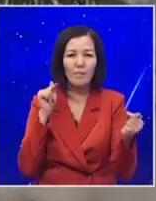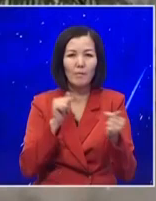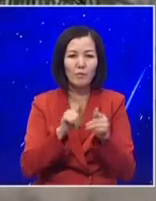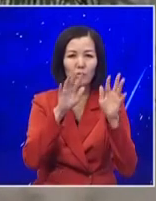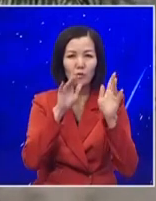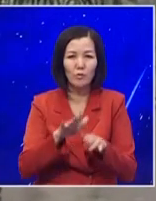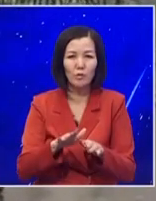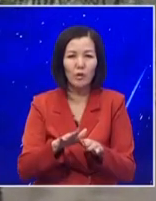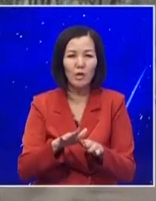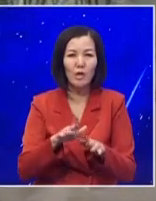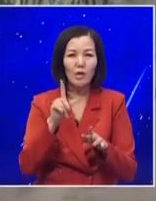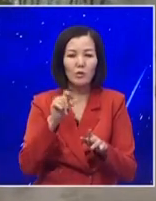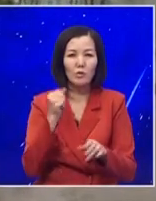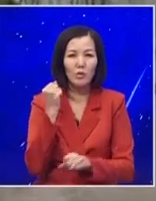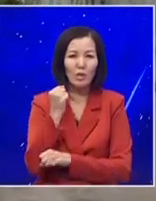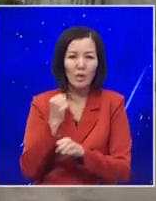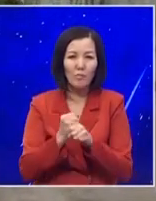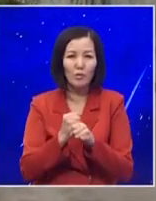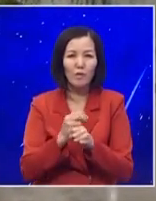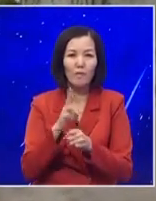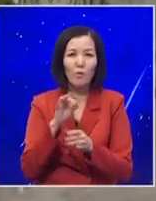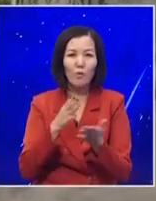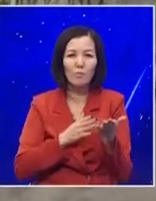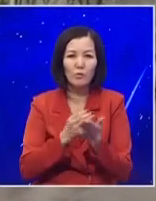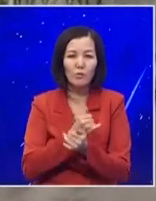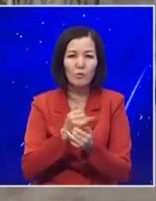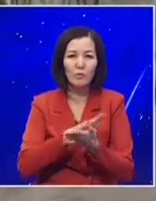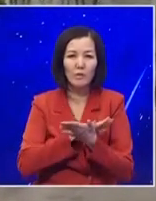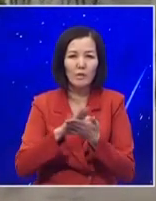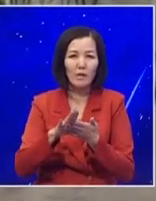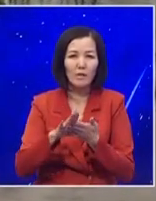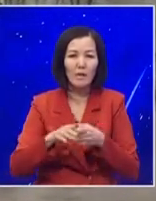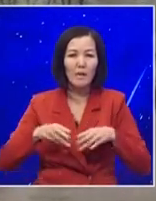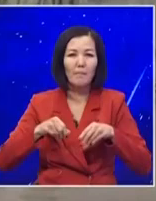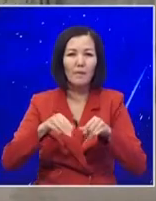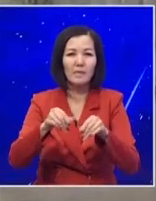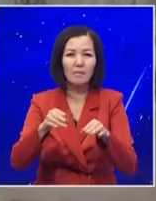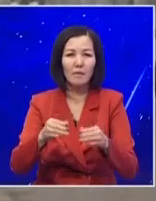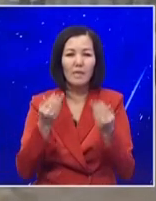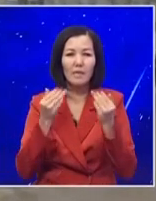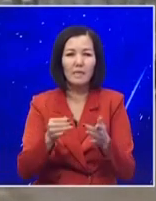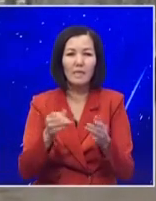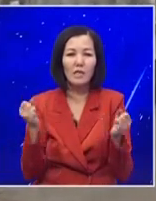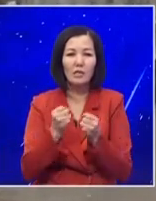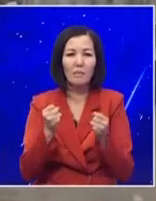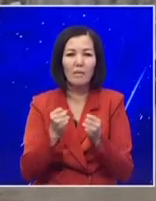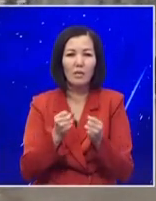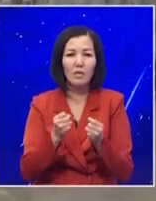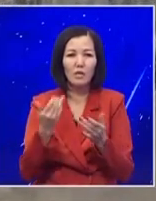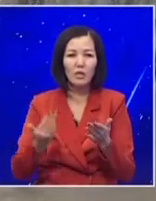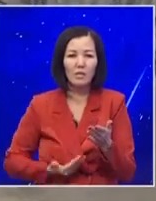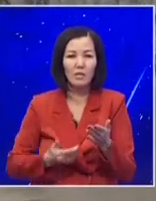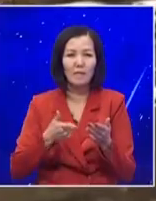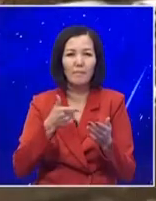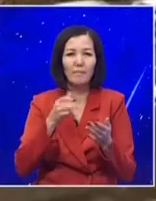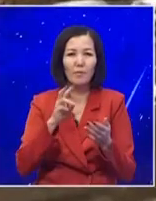снегом сотни работников коммунальных служб. Они расчищают улицы и посыпают их реагентом. Настоящая зима пришла и